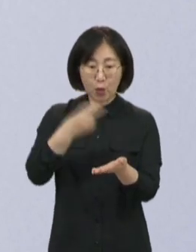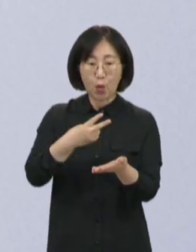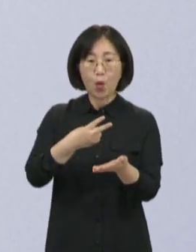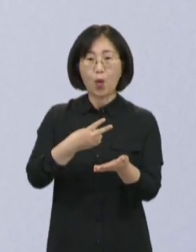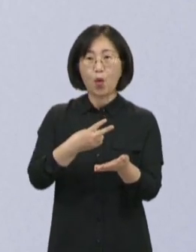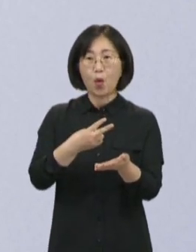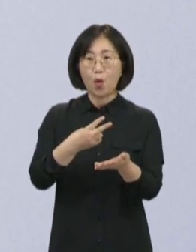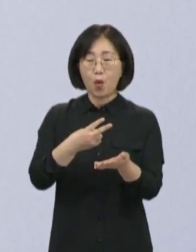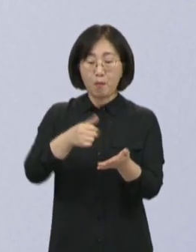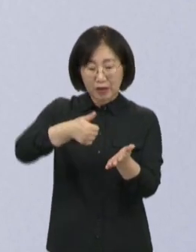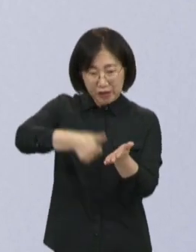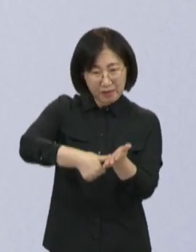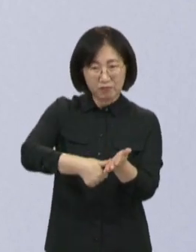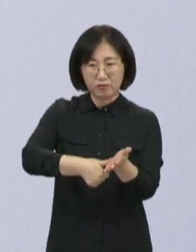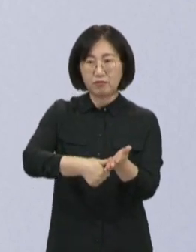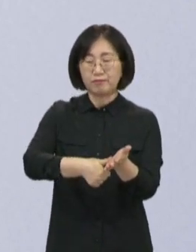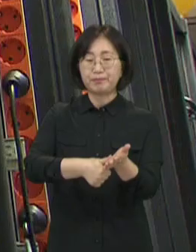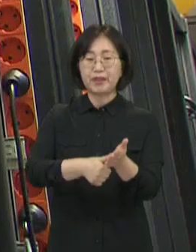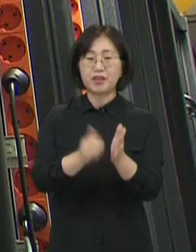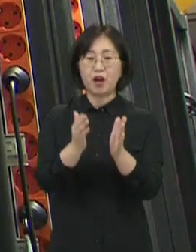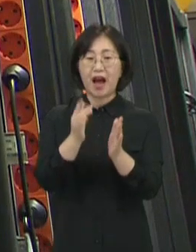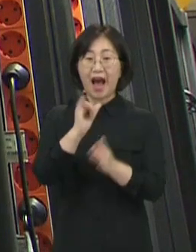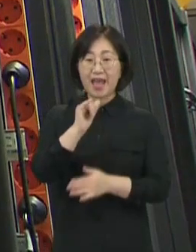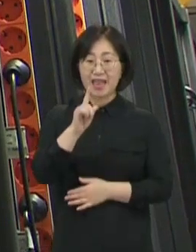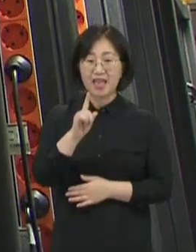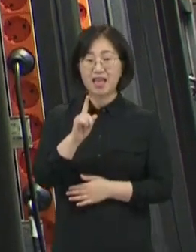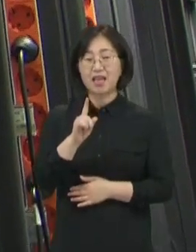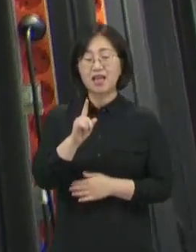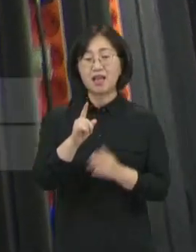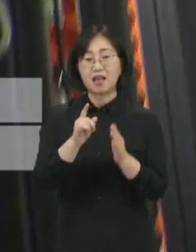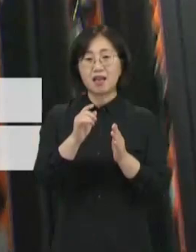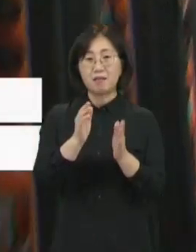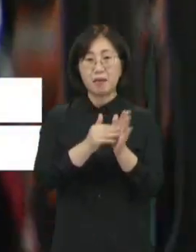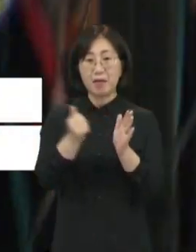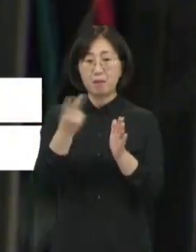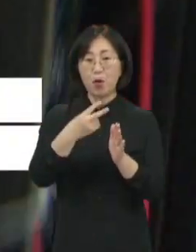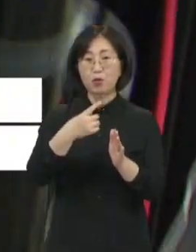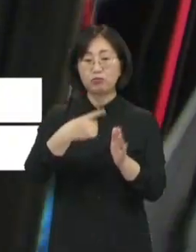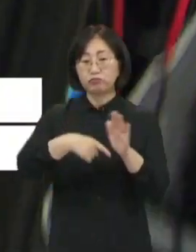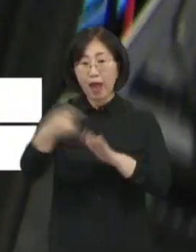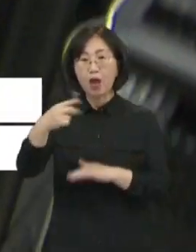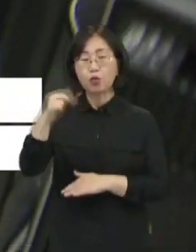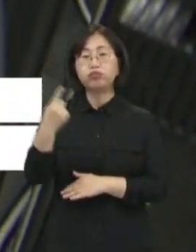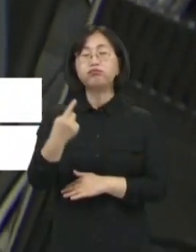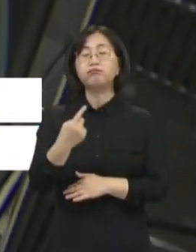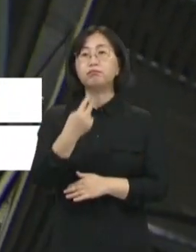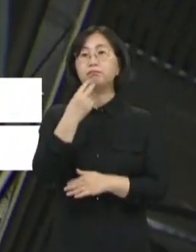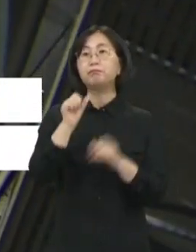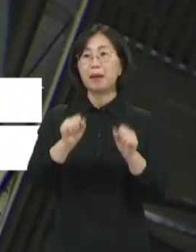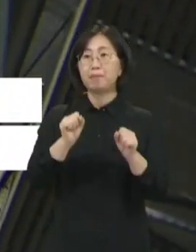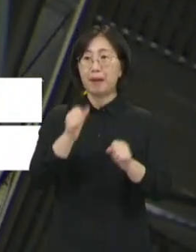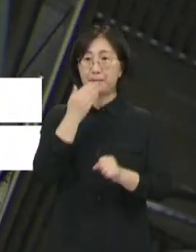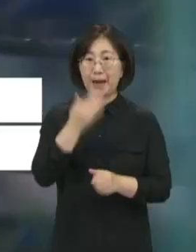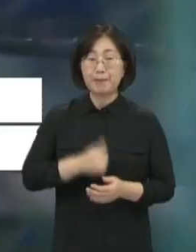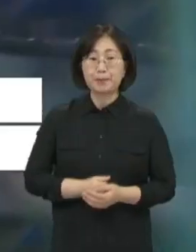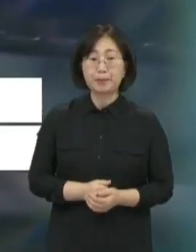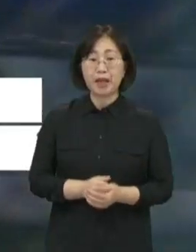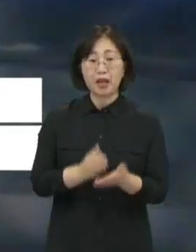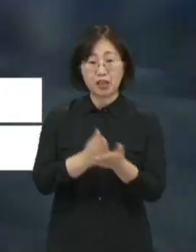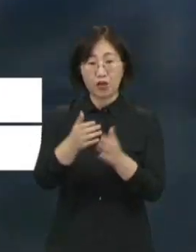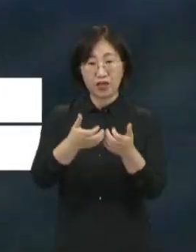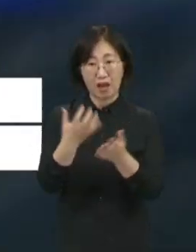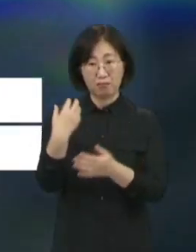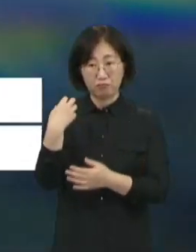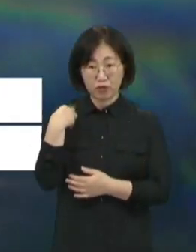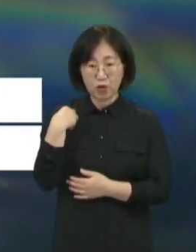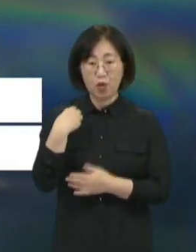패스워드만 훔쳐가지고는 로그인할 수가 없거든요. 해킹 수법이 날로 진화하면서 개인정보 유출 피해가 잇따르는 만큼 전담부서 설치와